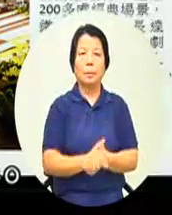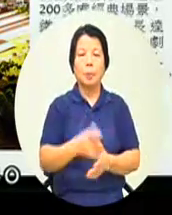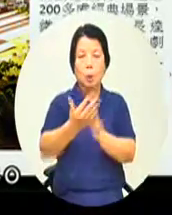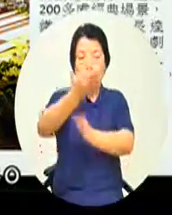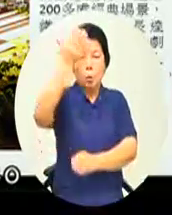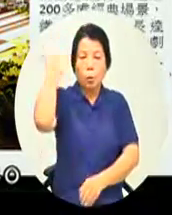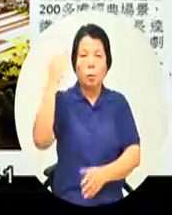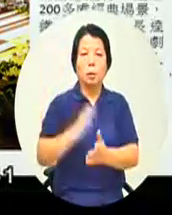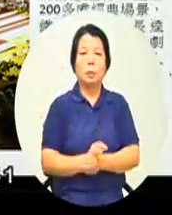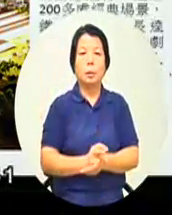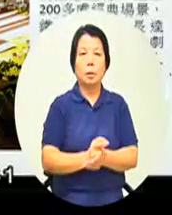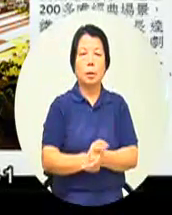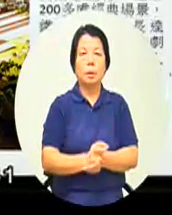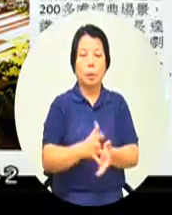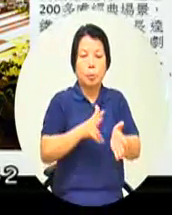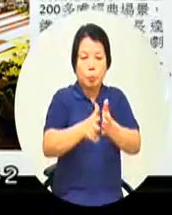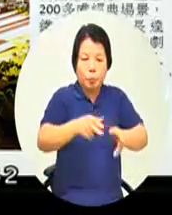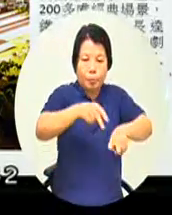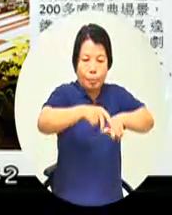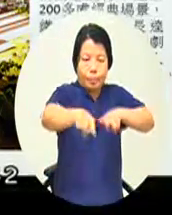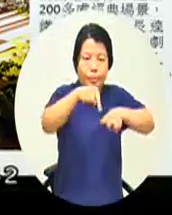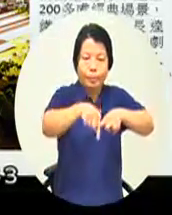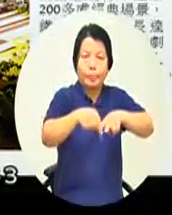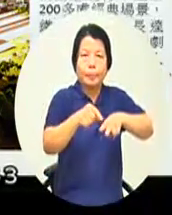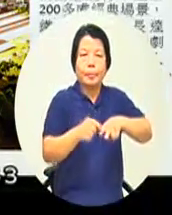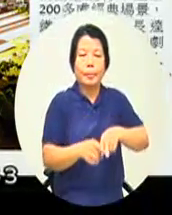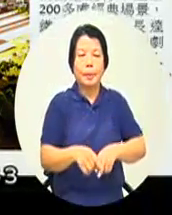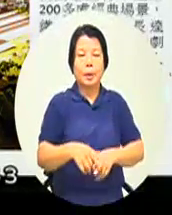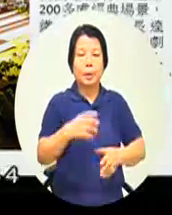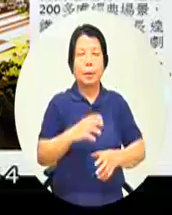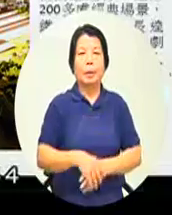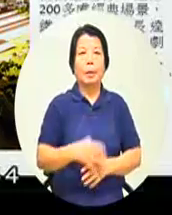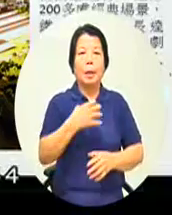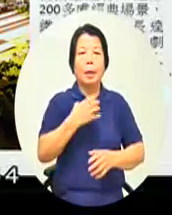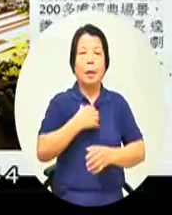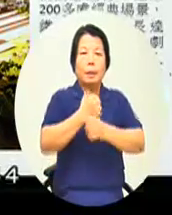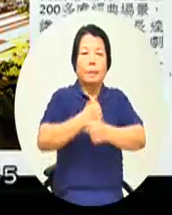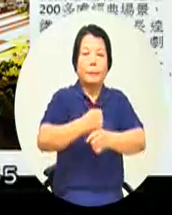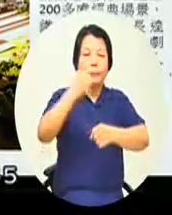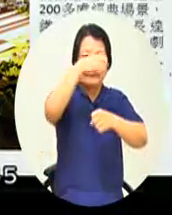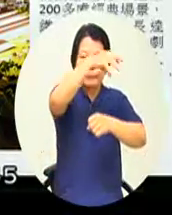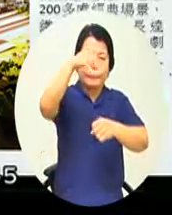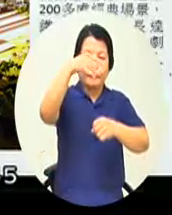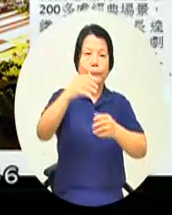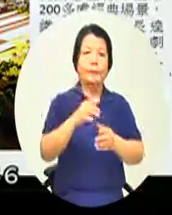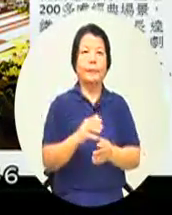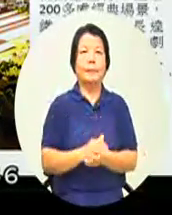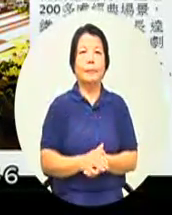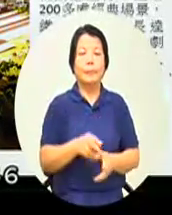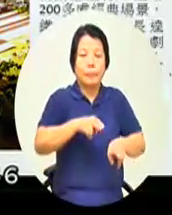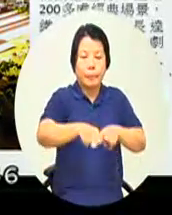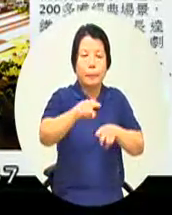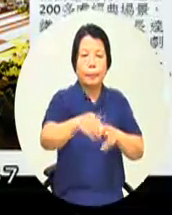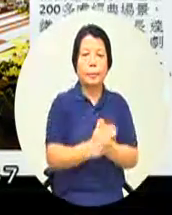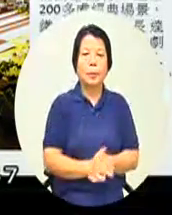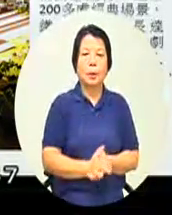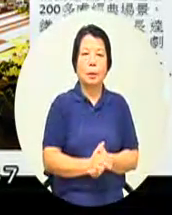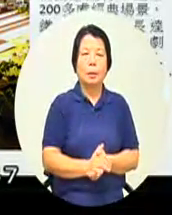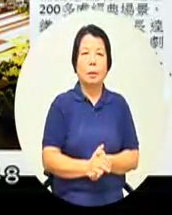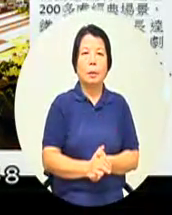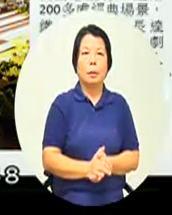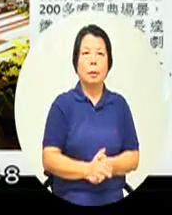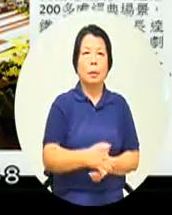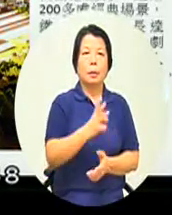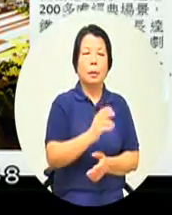的这个铁道，好，然后呢，这个哈马星的这个铁道那里地方哈，用一个 HO 的标准的规格哈，